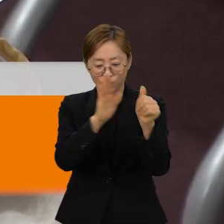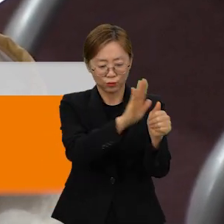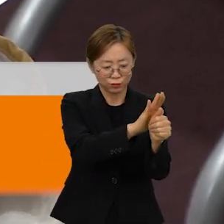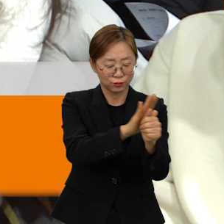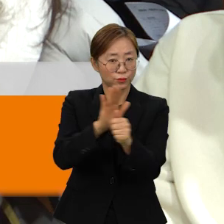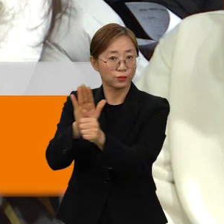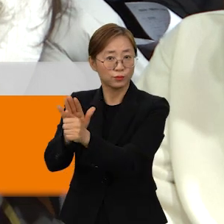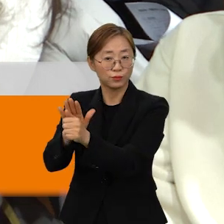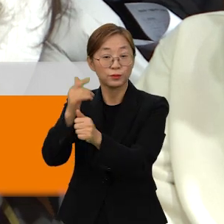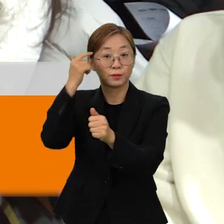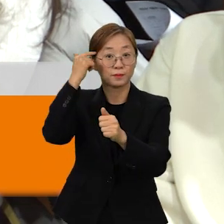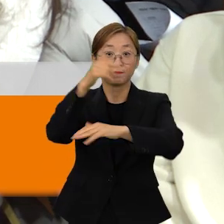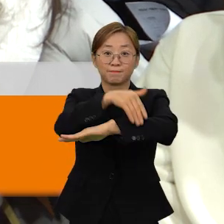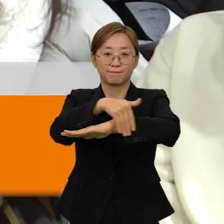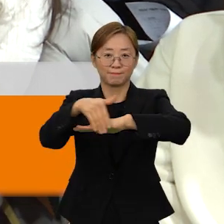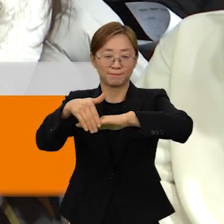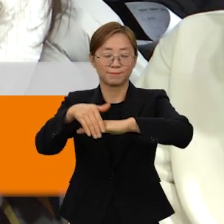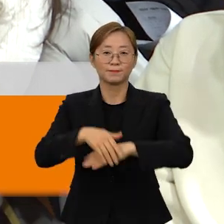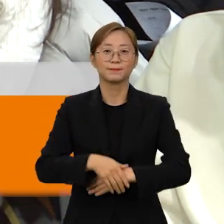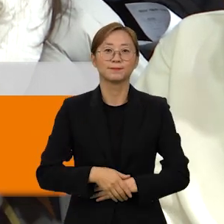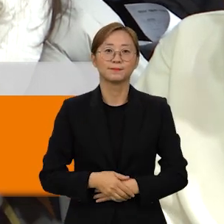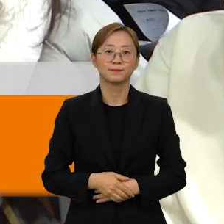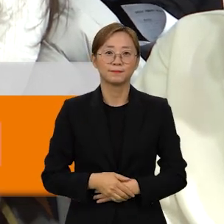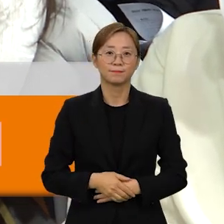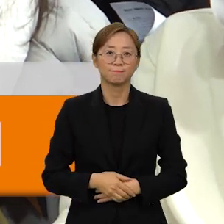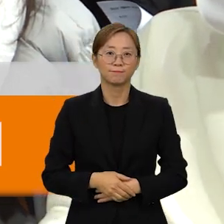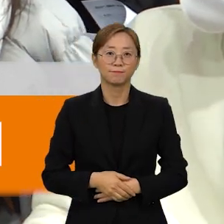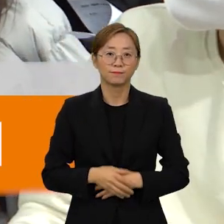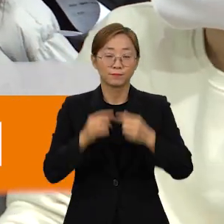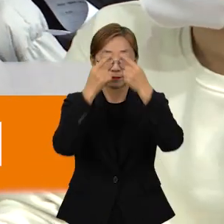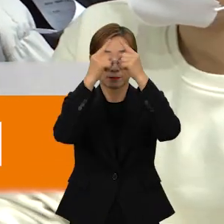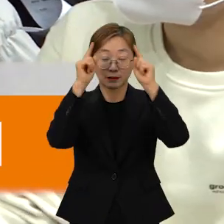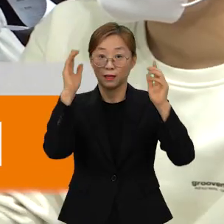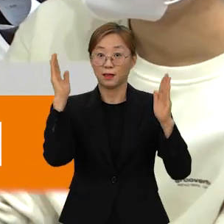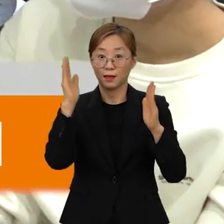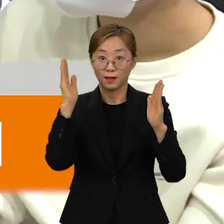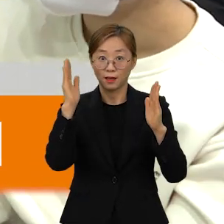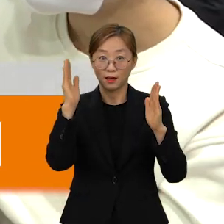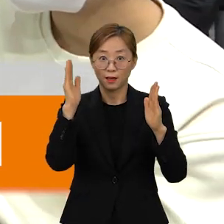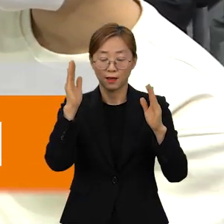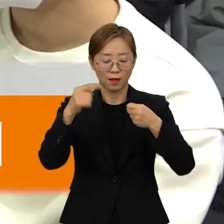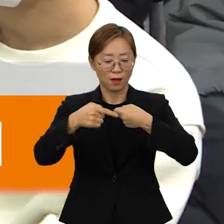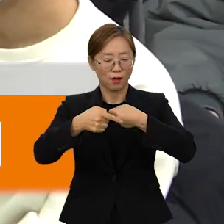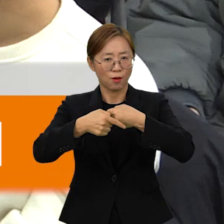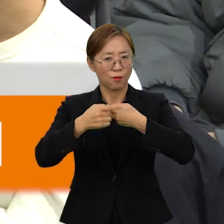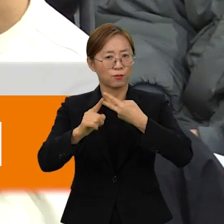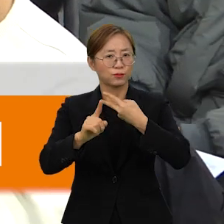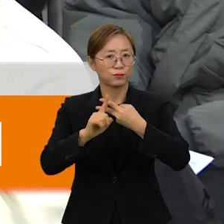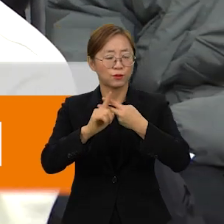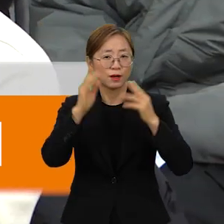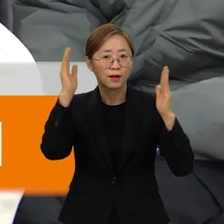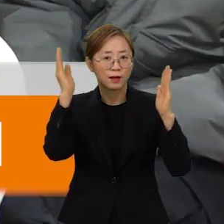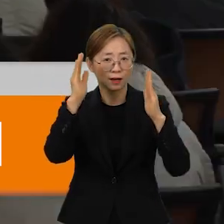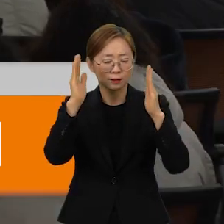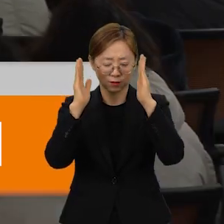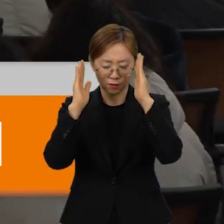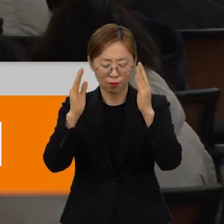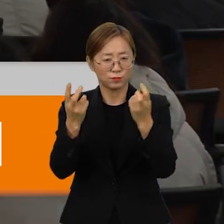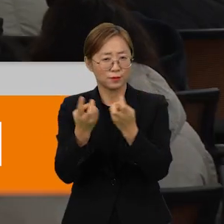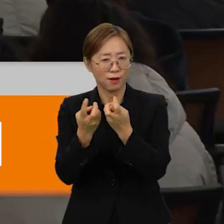통해 학습지도를 진행할 예정이라고 합니다. 시는 이번 대학생 학습지원단 사업을 통해